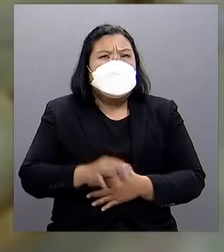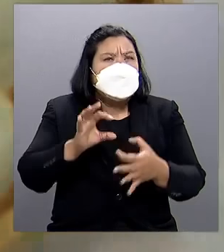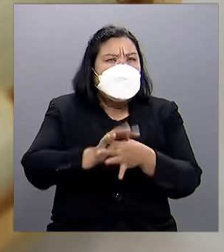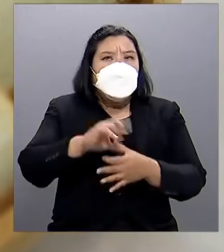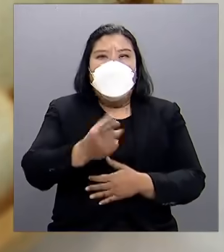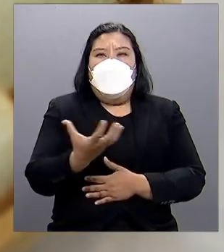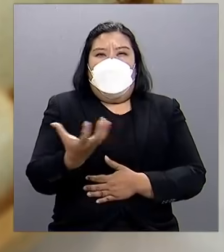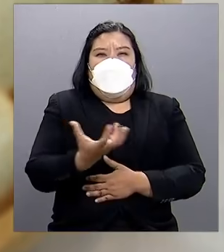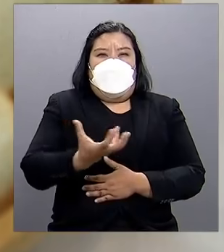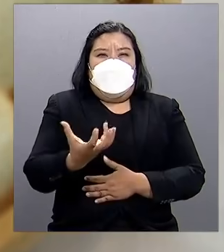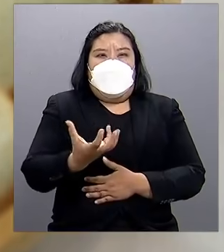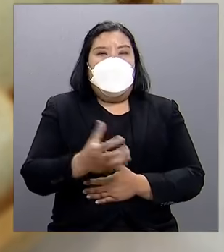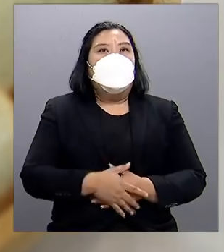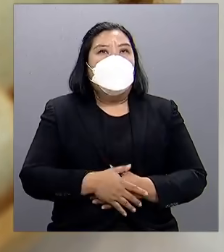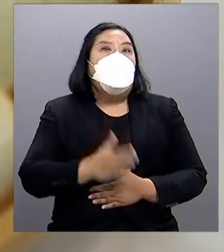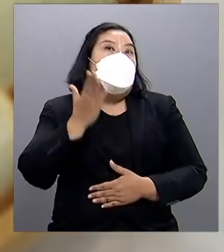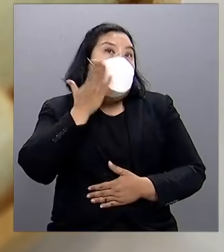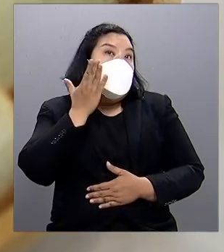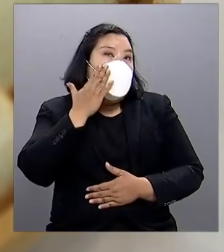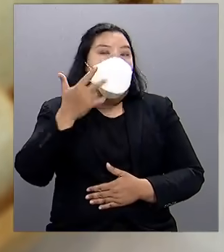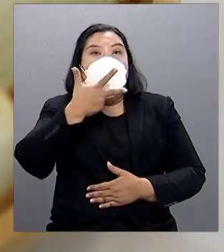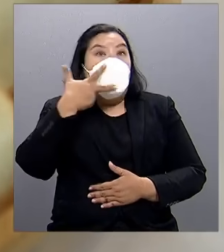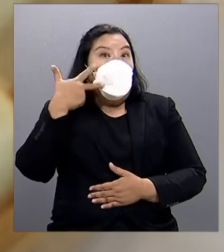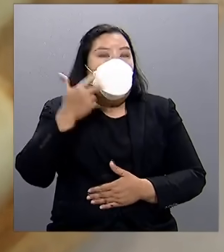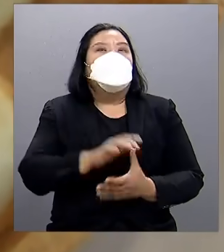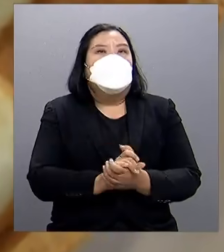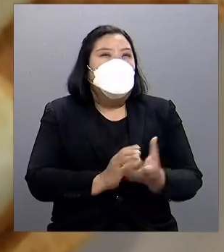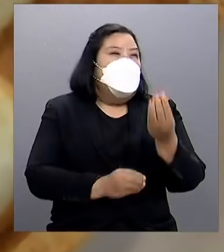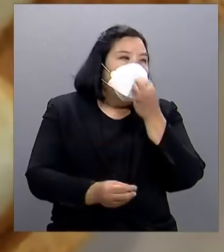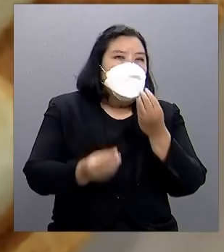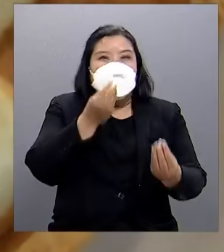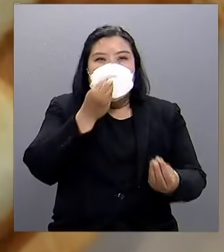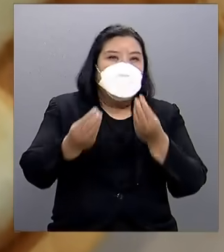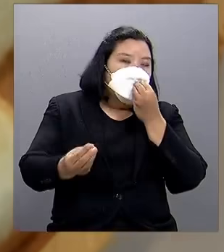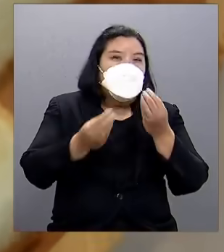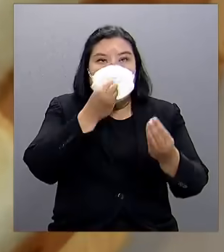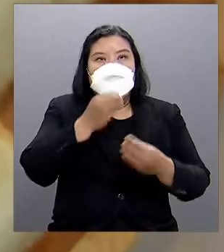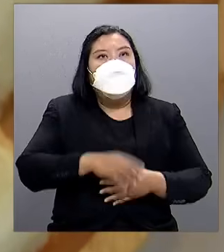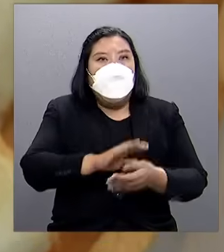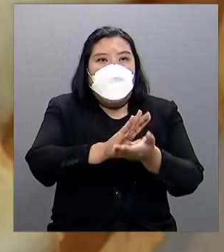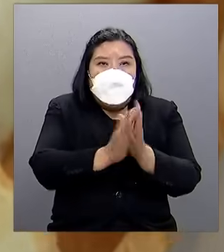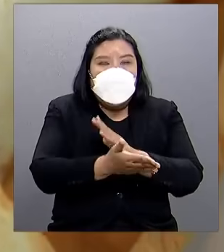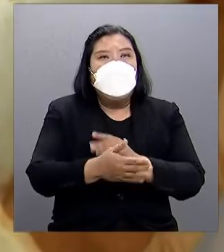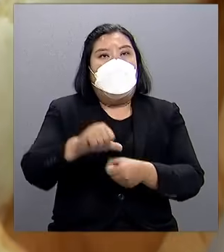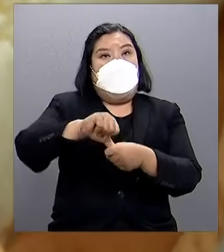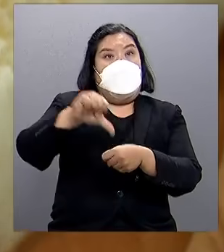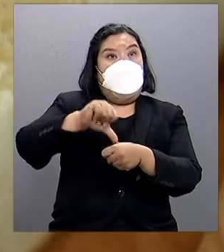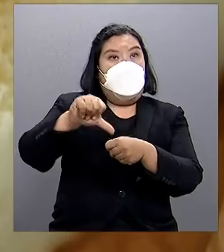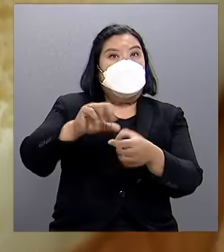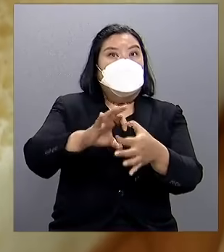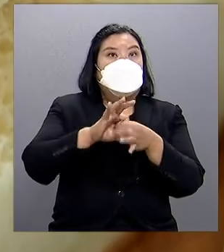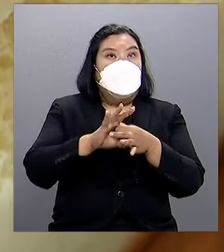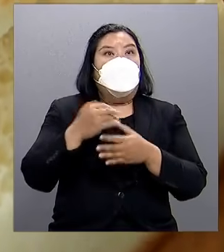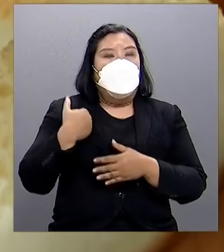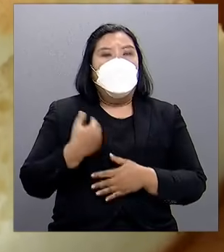ถ้าเรารับประทานมากเกินนะครับมันก็จะไปเปลี่ยนนะกลายไปเป็นไตรกลีเซอไรด์หรือไขมันที่สะสมที่ต้นแขนต้นขาหน้าท้องช่อง